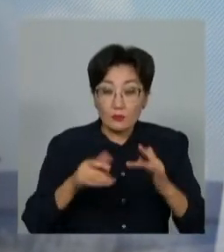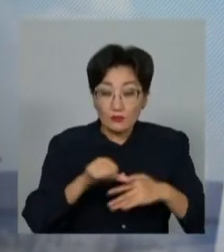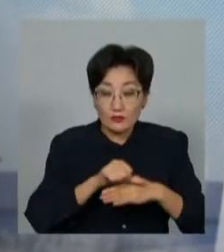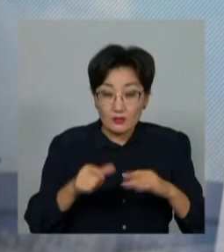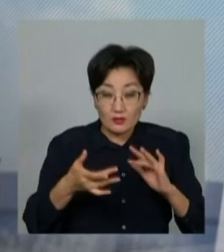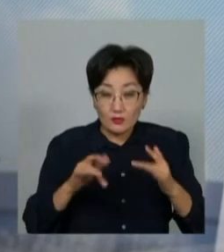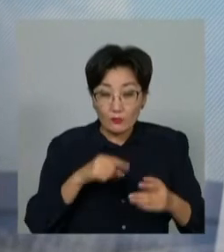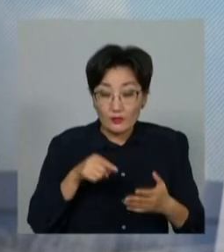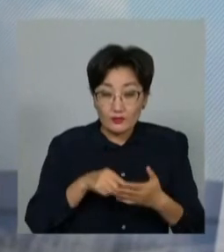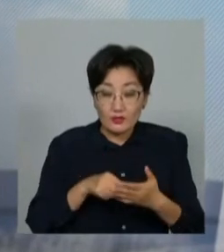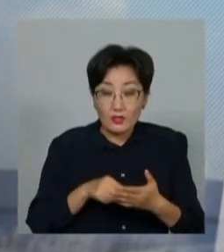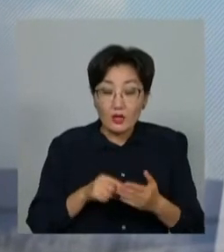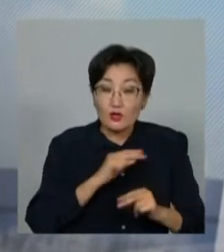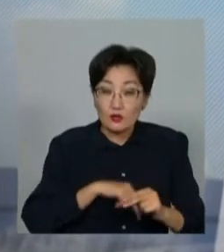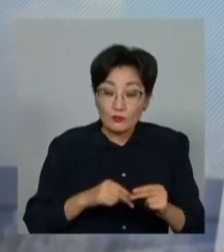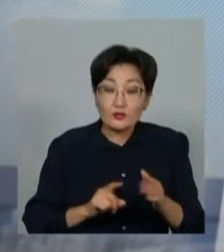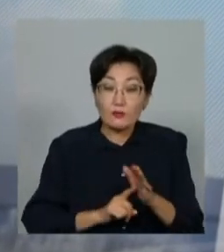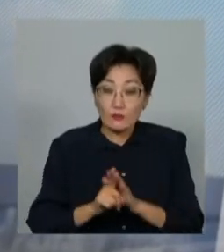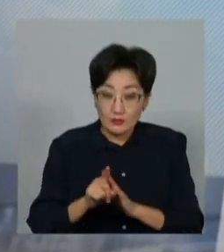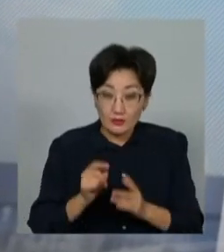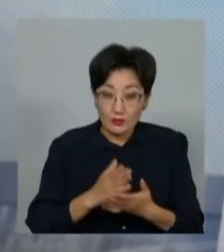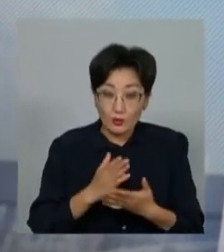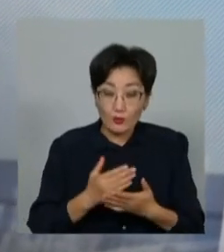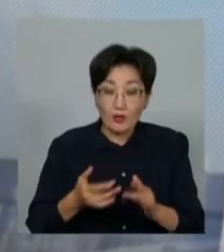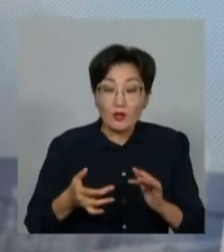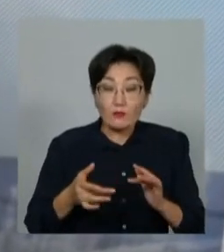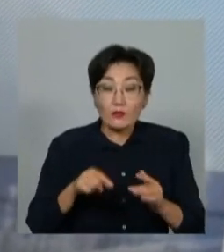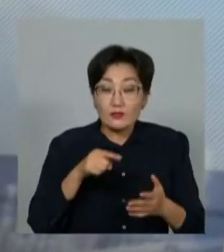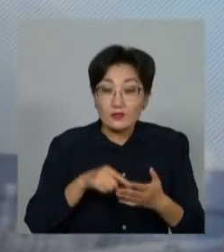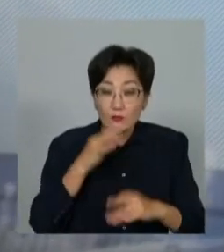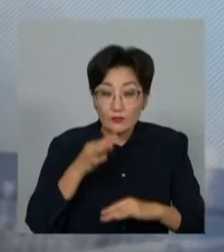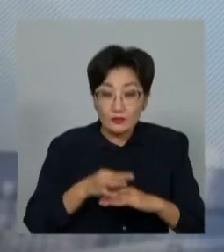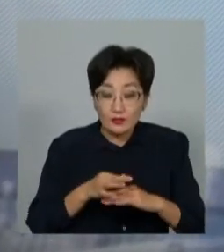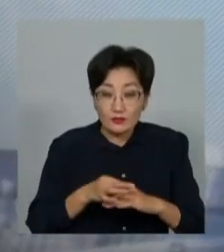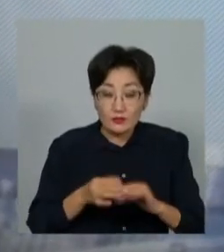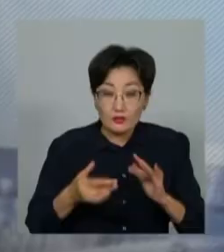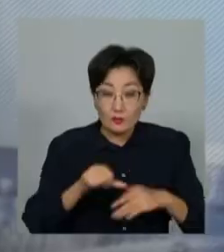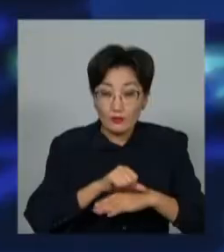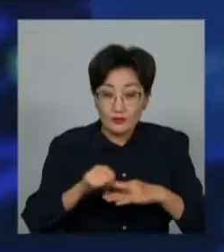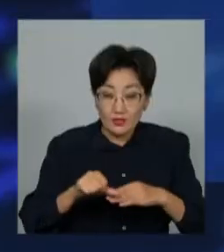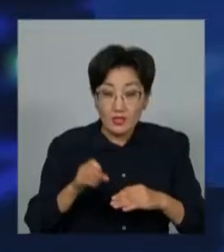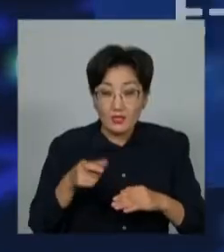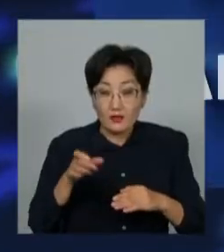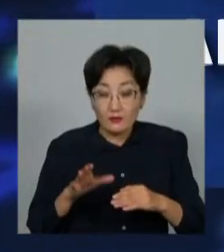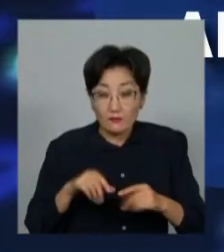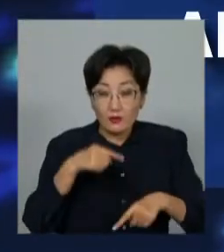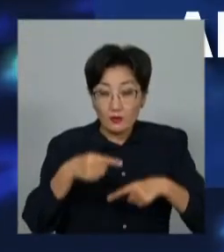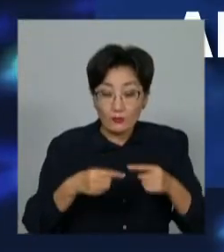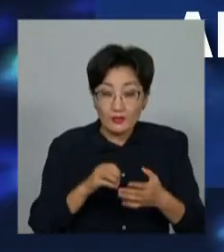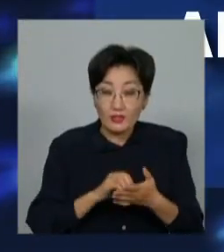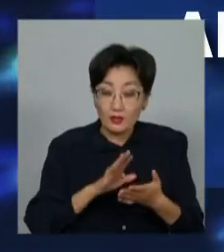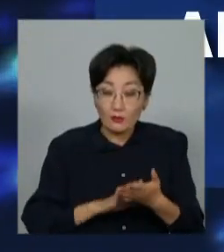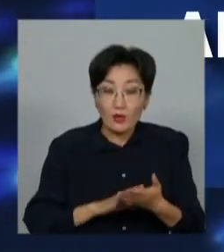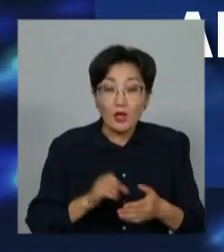сайтында онлайн сауалнама функциясы қайта қосу туралы шешім қабылдады. Санақ сауалдарынан арнайы санақ.gov.kz сайты eGov порталы арқылы тіркеліп,